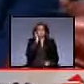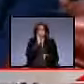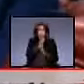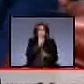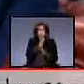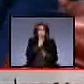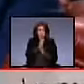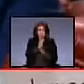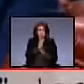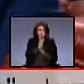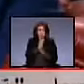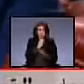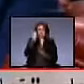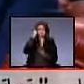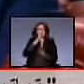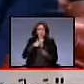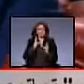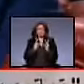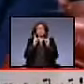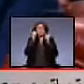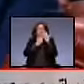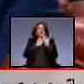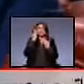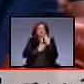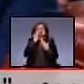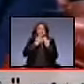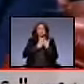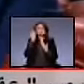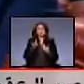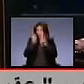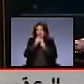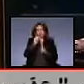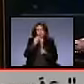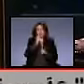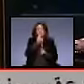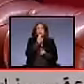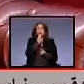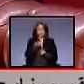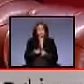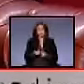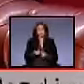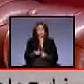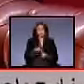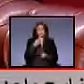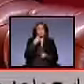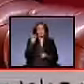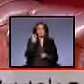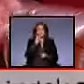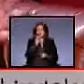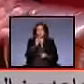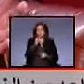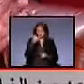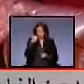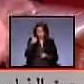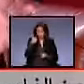يبقى عندك القابليه للتغيير والتطوير. صح ولا ايه؟ مظبوط مليون في المية. لكن في الاخر هو في نقطه مهمه جدا،